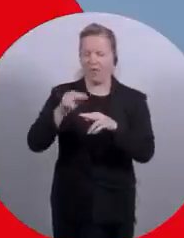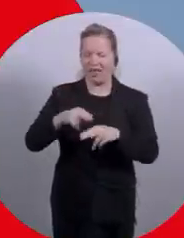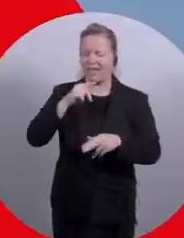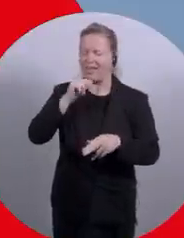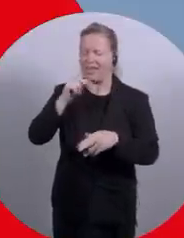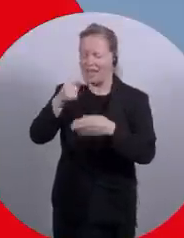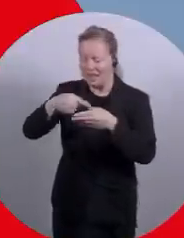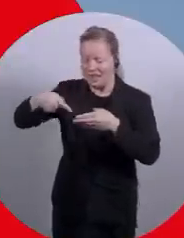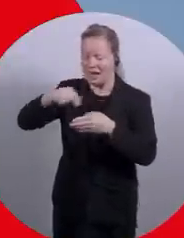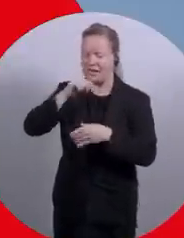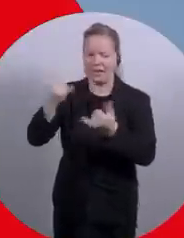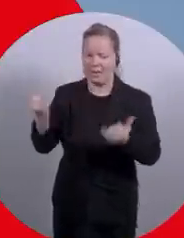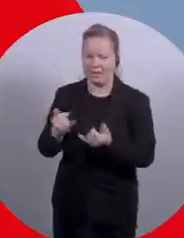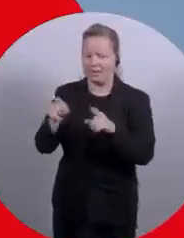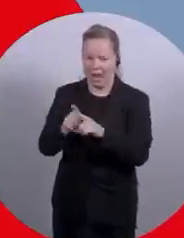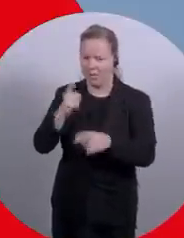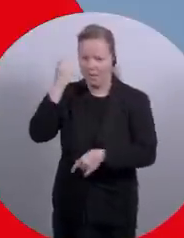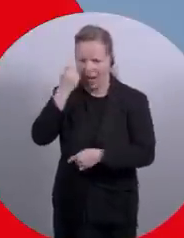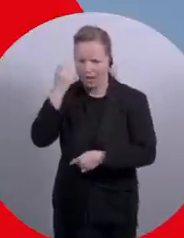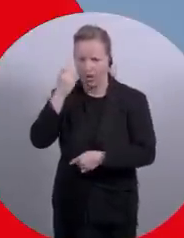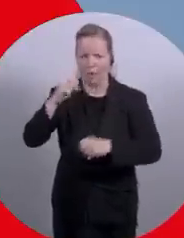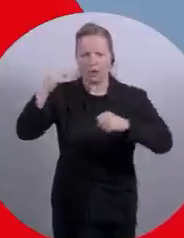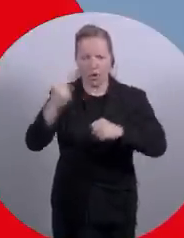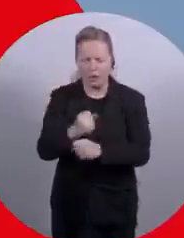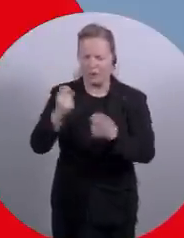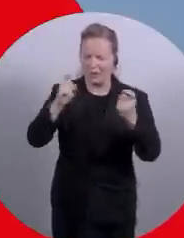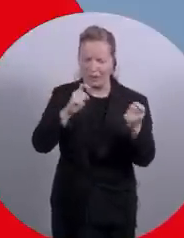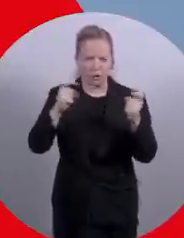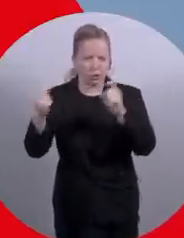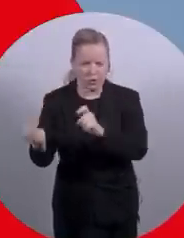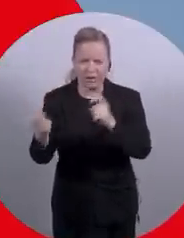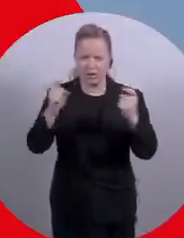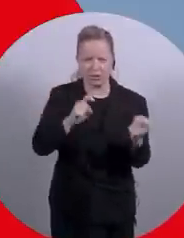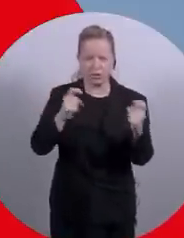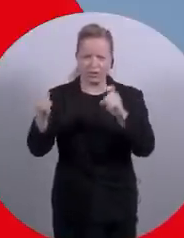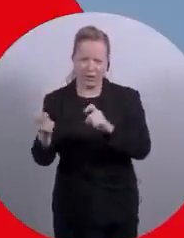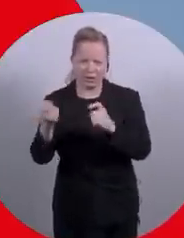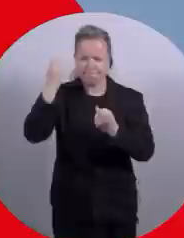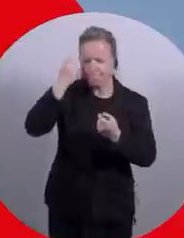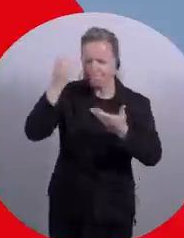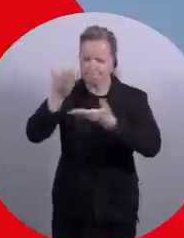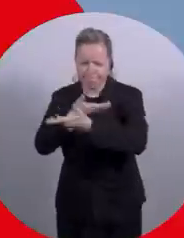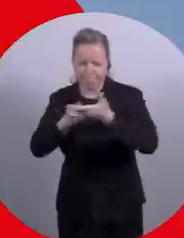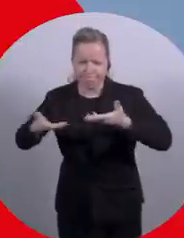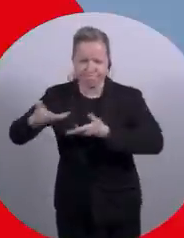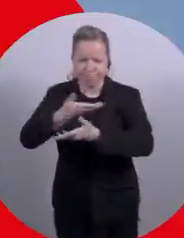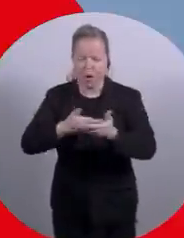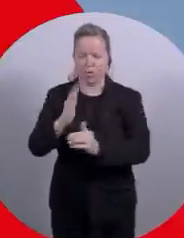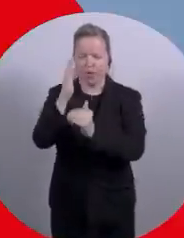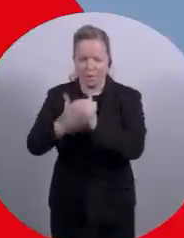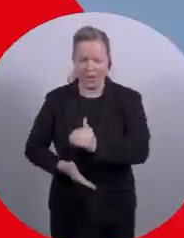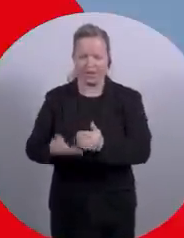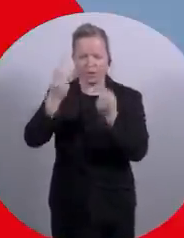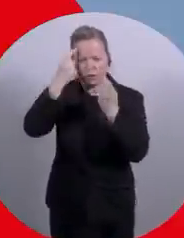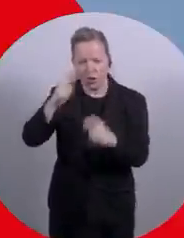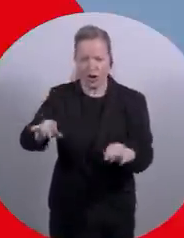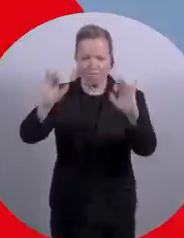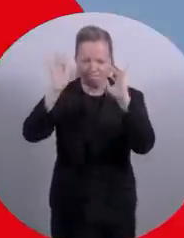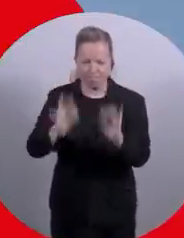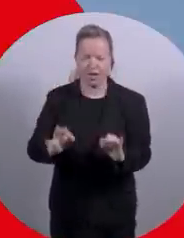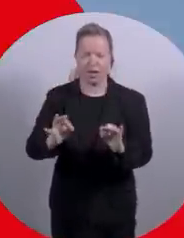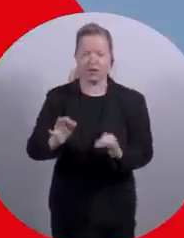Positionen gibt aber darüber zu diskutieren auszureden und am Ende dafür zu sorgen dass wir eine